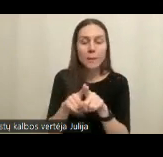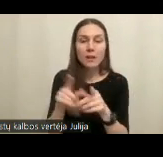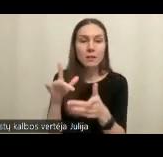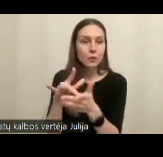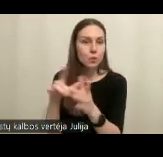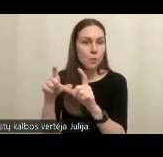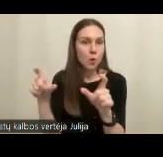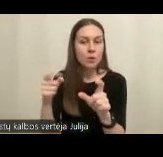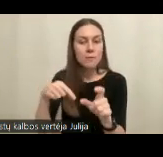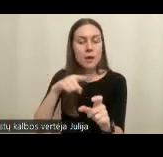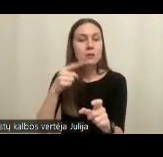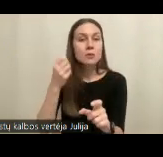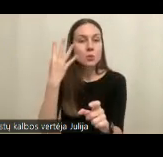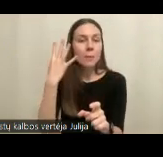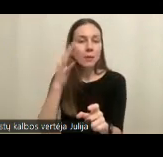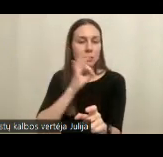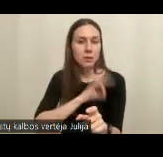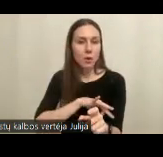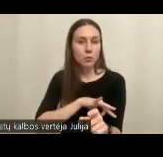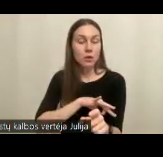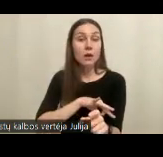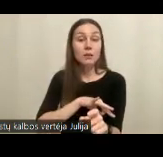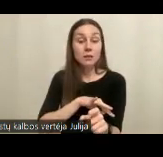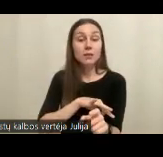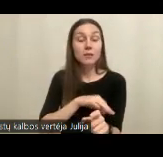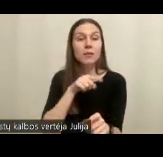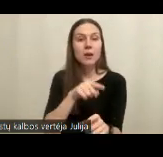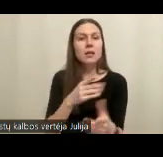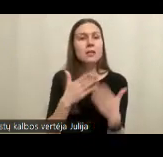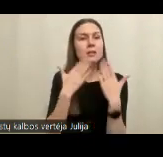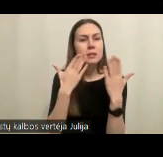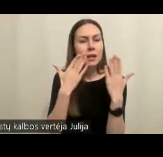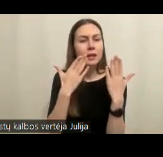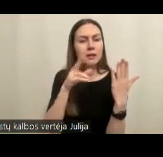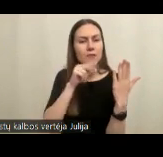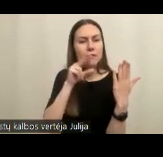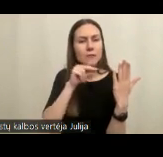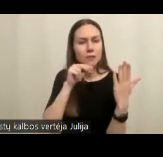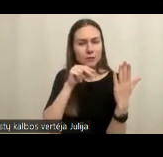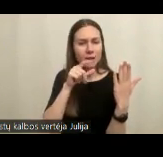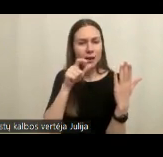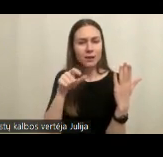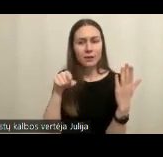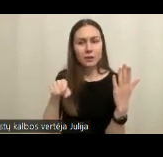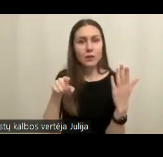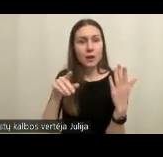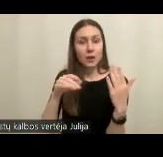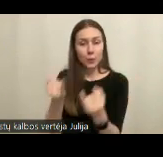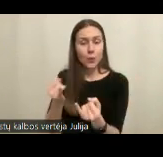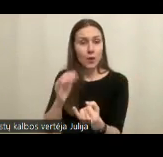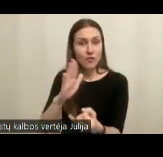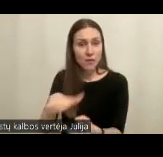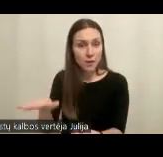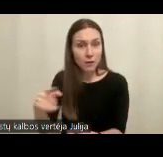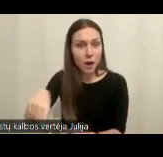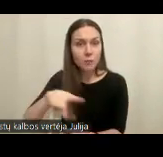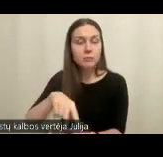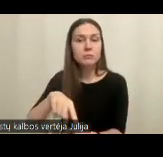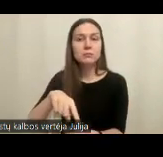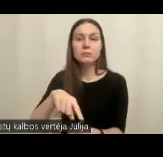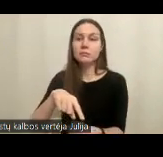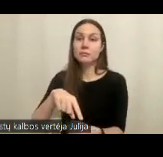naudą. Taigi va šitą idėją rasti laiko vien paskaitimui garsiai vaikams, iš tikrųjų dabar parodė